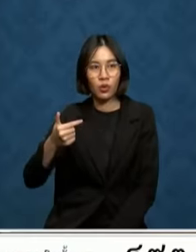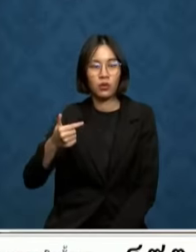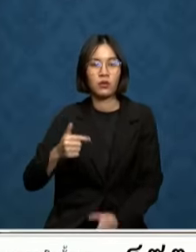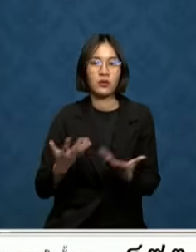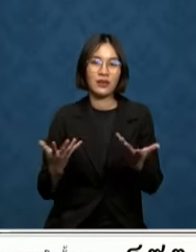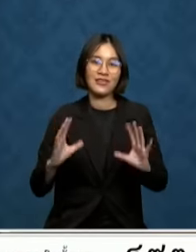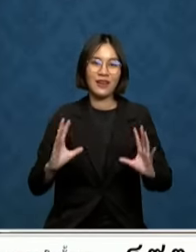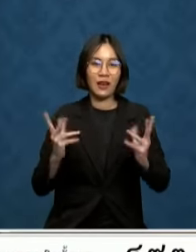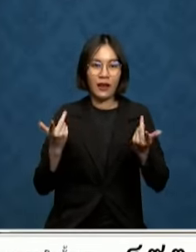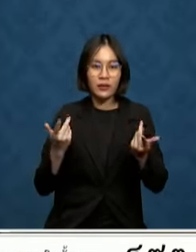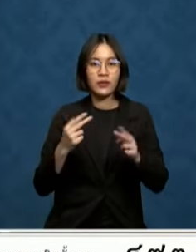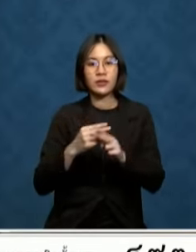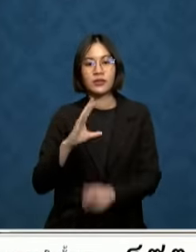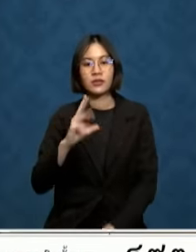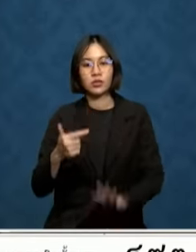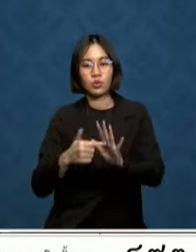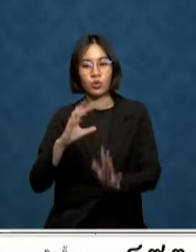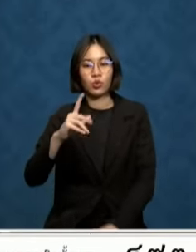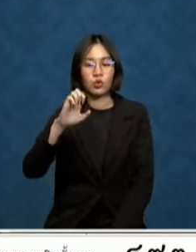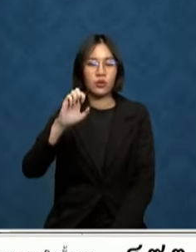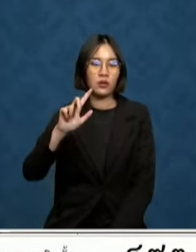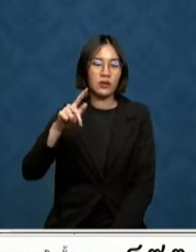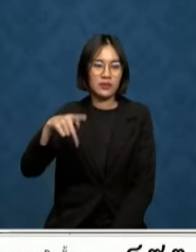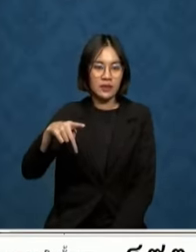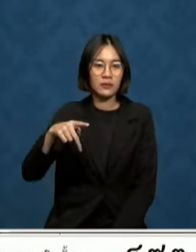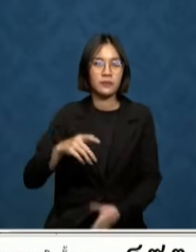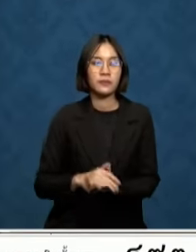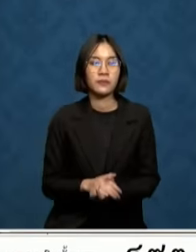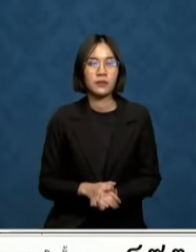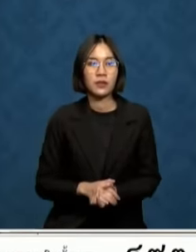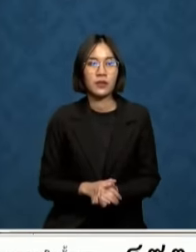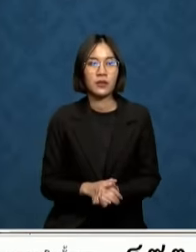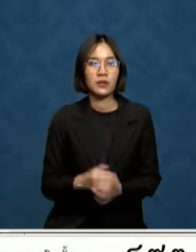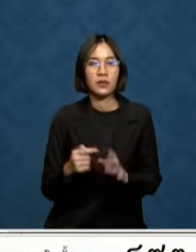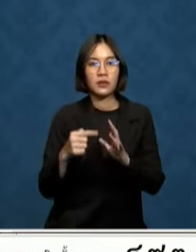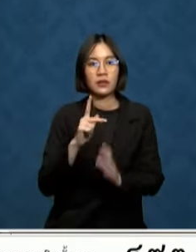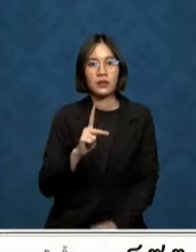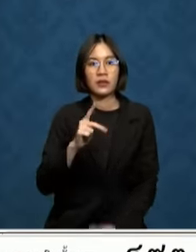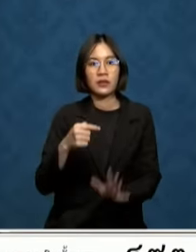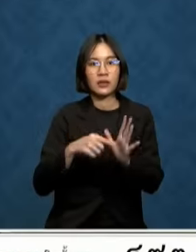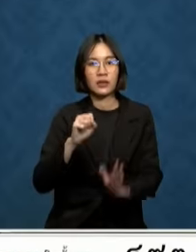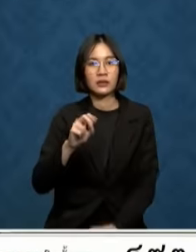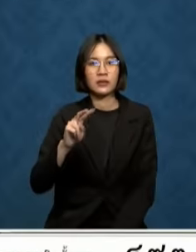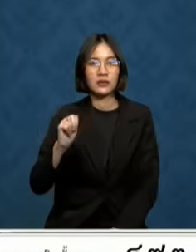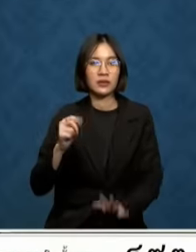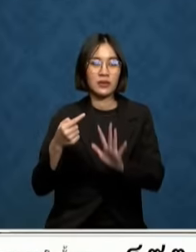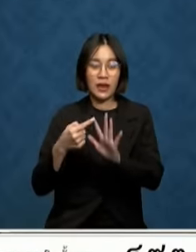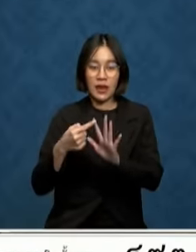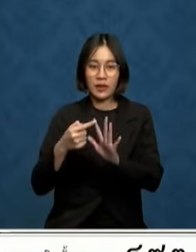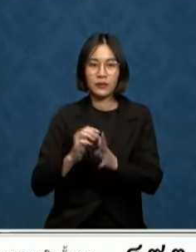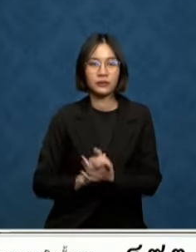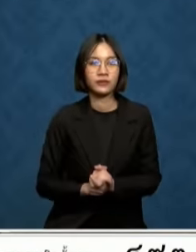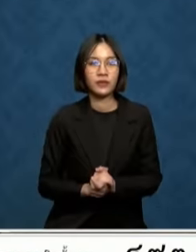ินายชูชีพชีวะสุด หรอลงสนามหรวงนายกริษณะทับไทย หรอสหายยบรัด